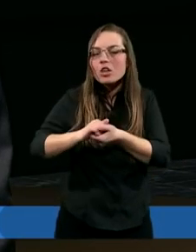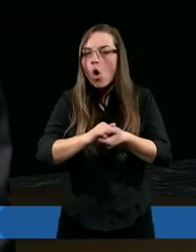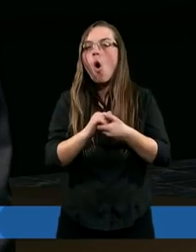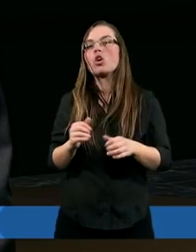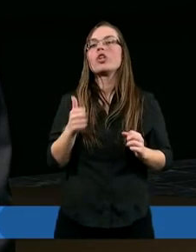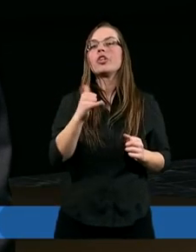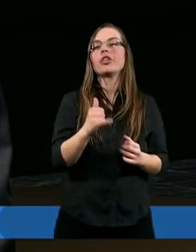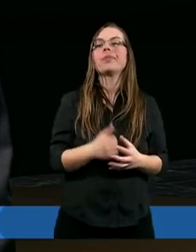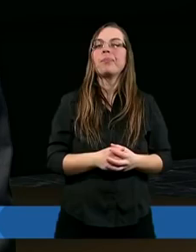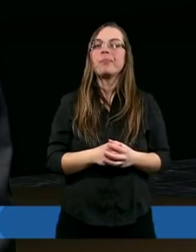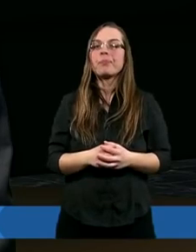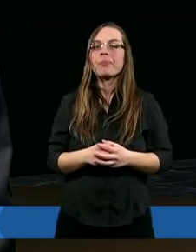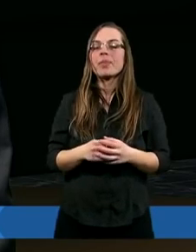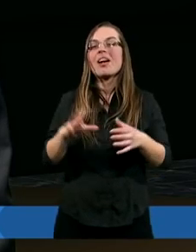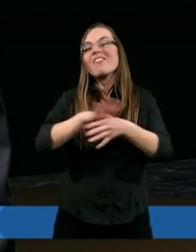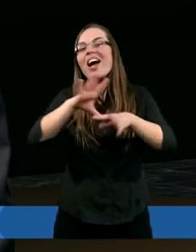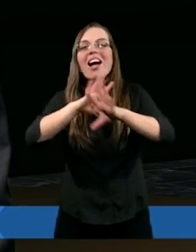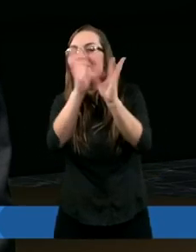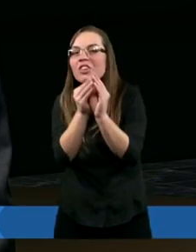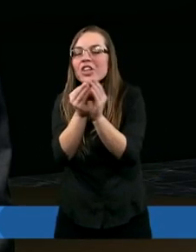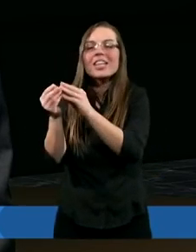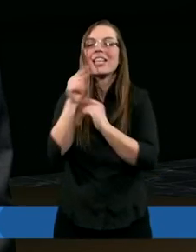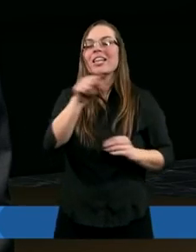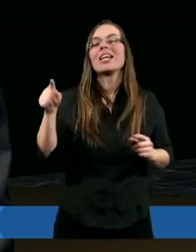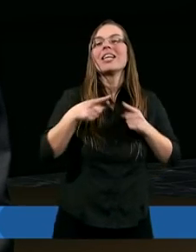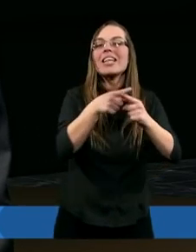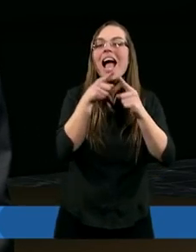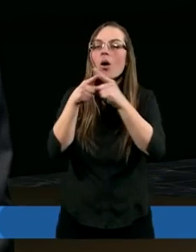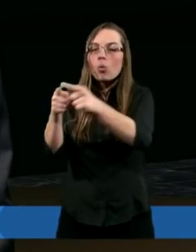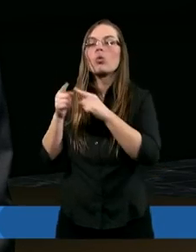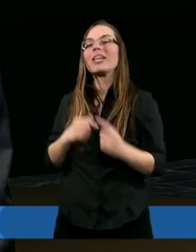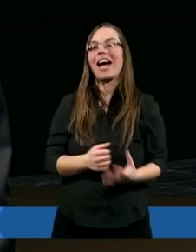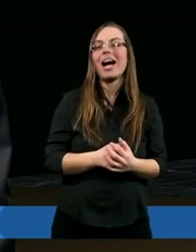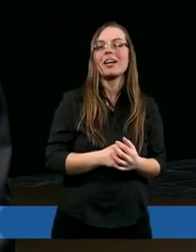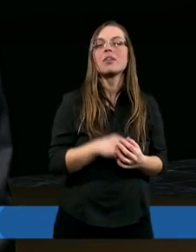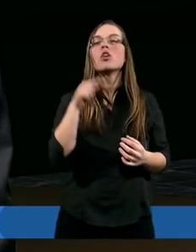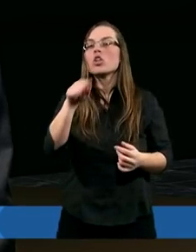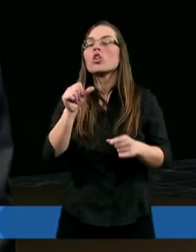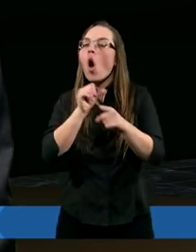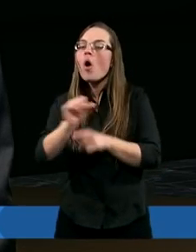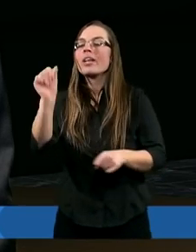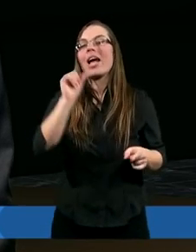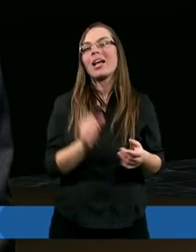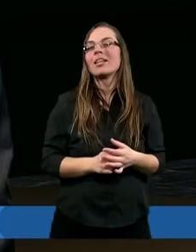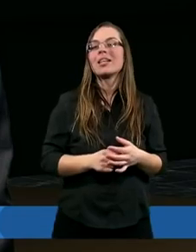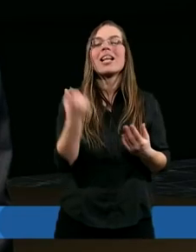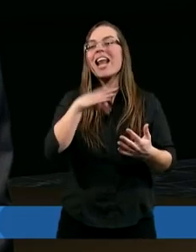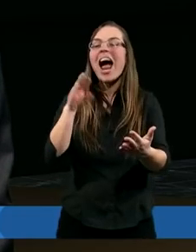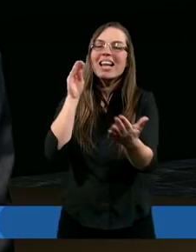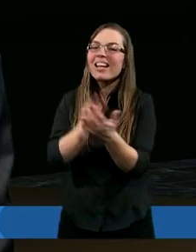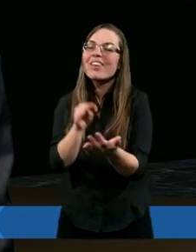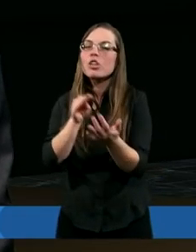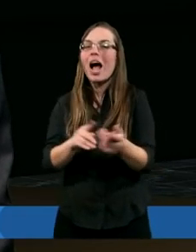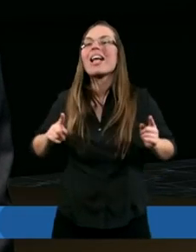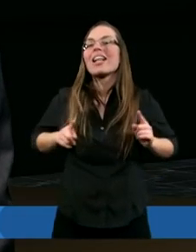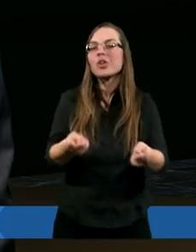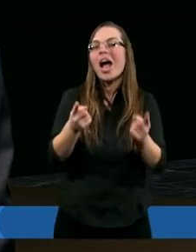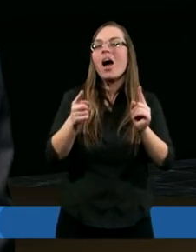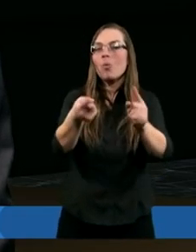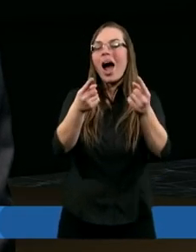we wszystkich kierunkach. To jest nadzwyczajne